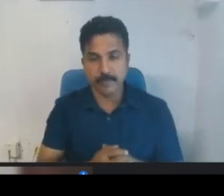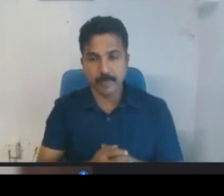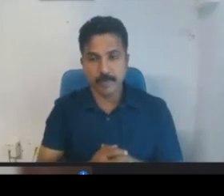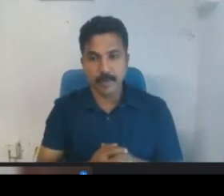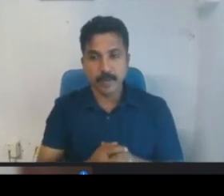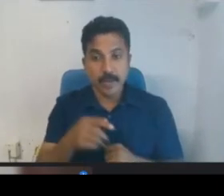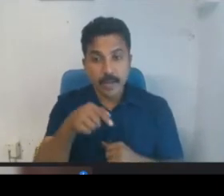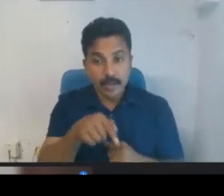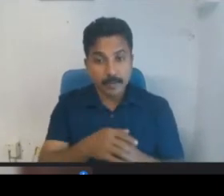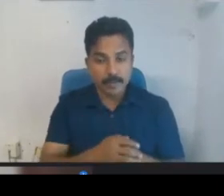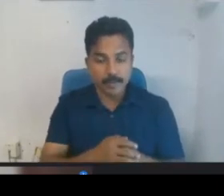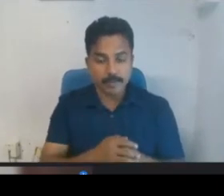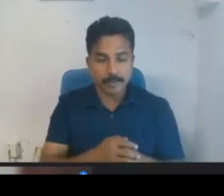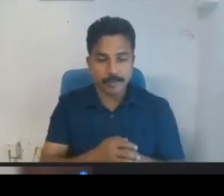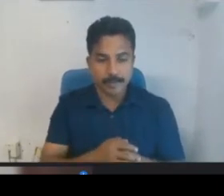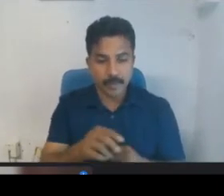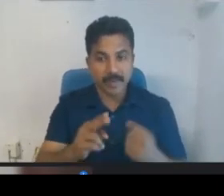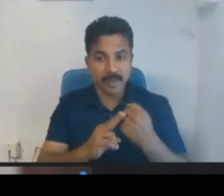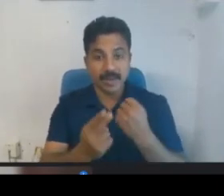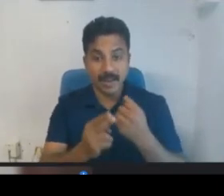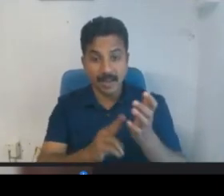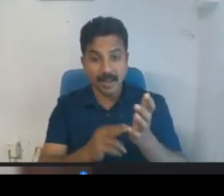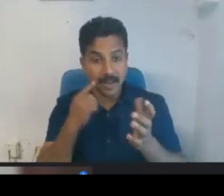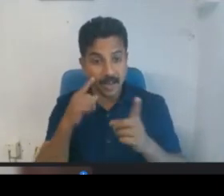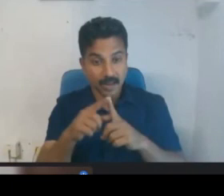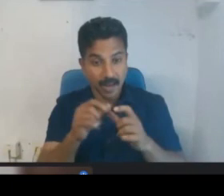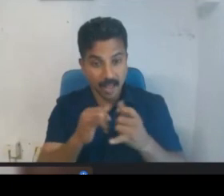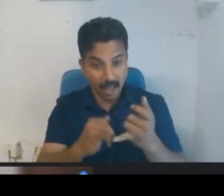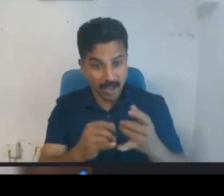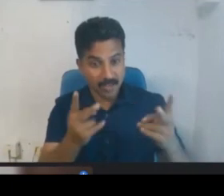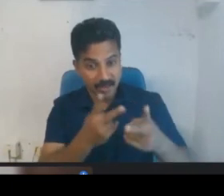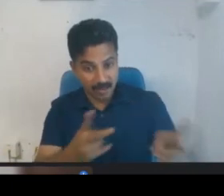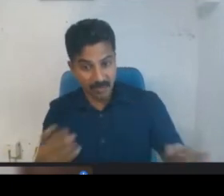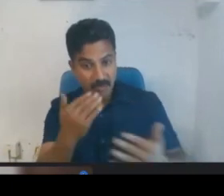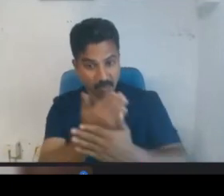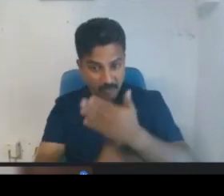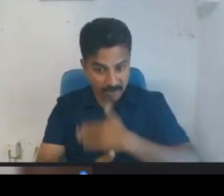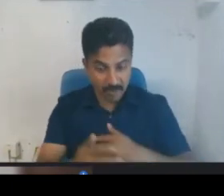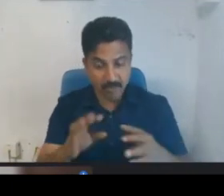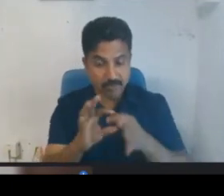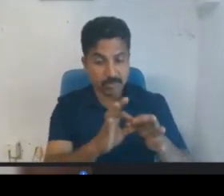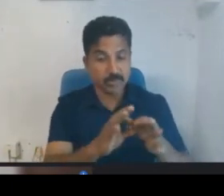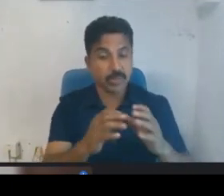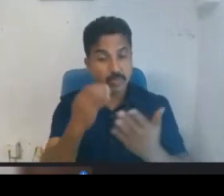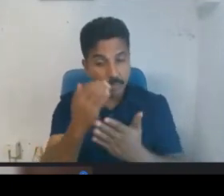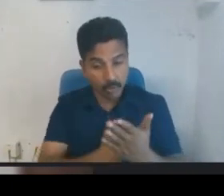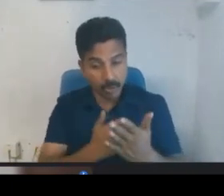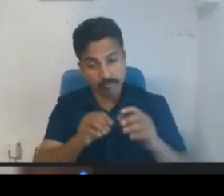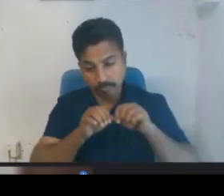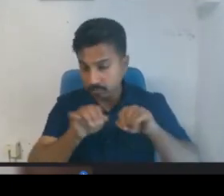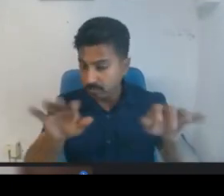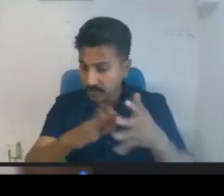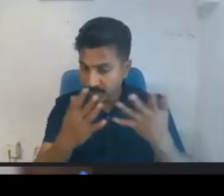അപ്പോ എന്തുകൊണ്ടും നിങ്ങൾക്കിപ്പോ നിഡാസിന്റെ ഭാഗത്ത് നിന്ന് പല പല ക്ലാസ്സുകൾ പല പല ഭിന്നശേഷികളെ പറ്റിയിട്ടുള്ള അറിവുകൾ